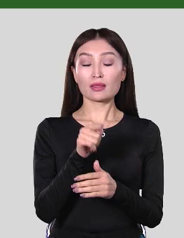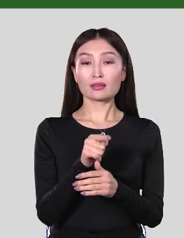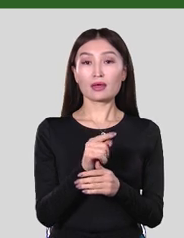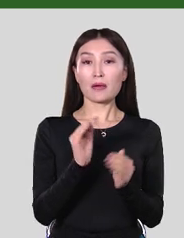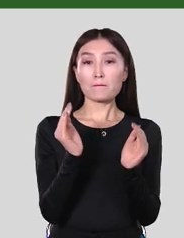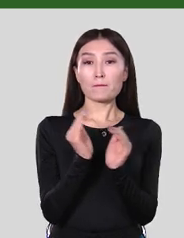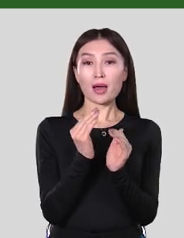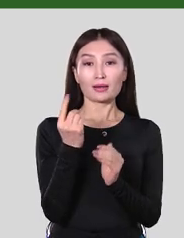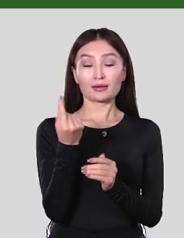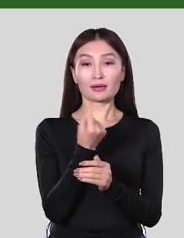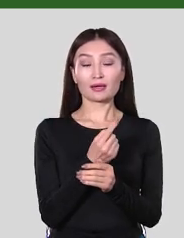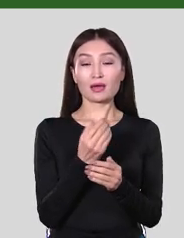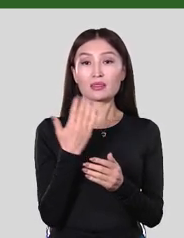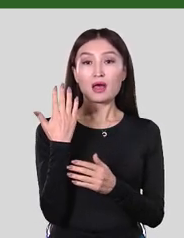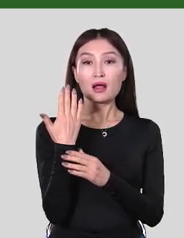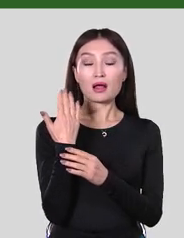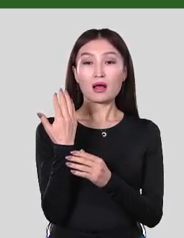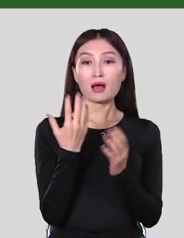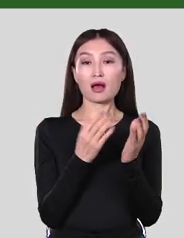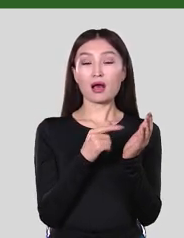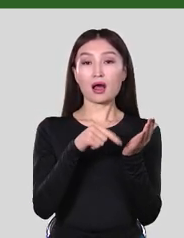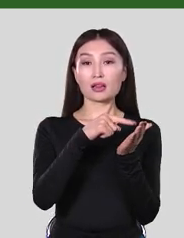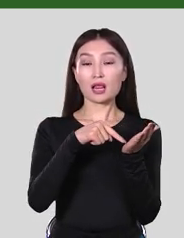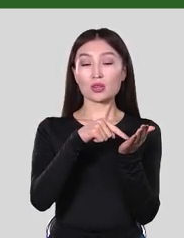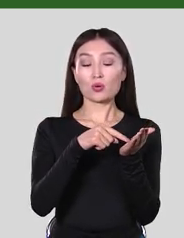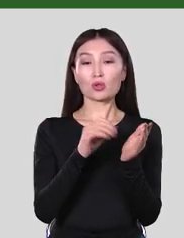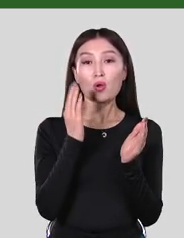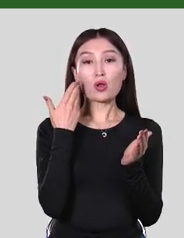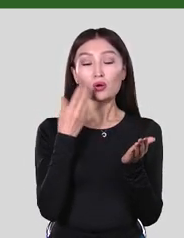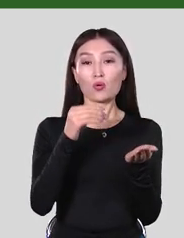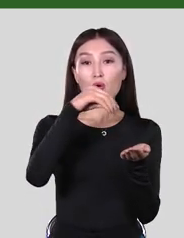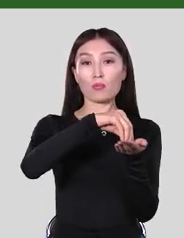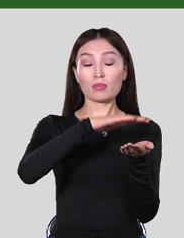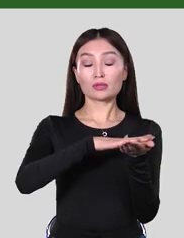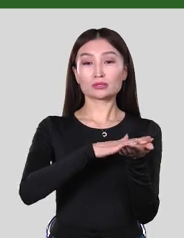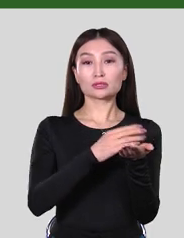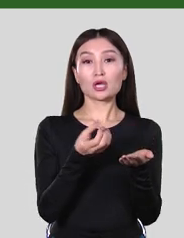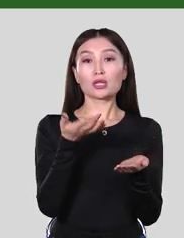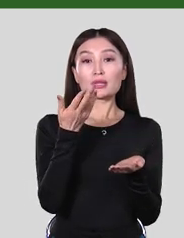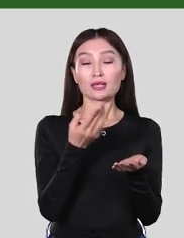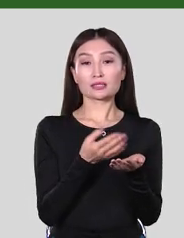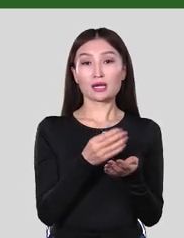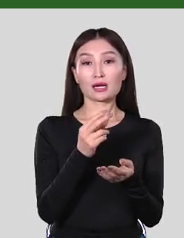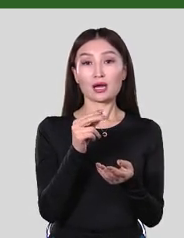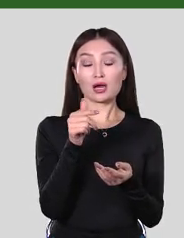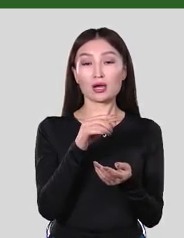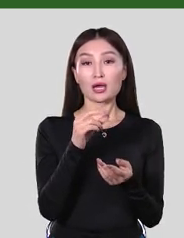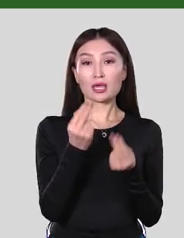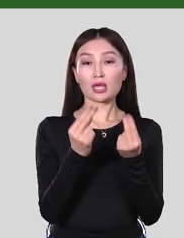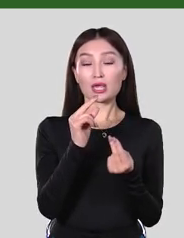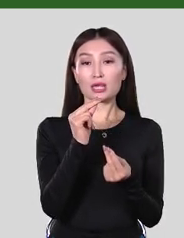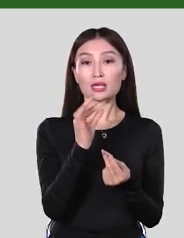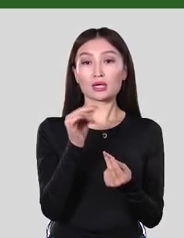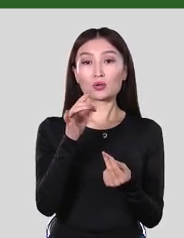совсем маленькая. На ладони может легко поместиться пара игрунков. Трудно разглядеть в